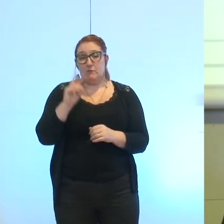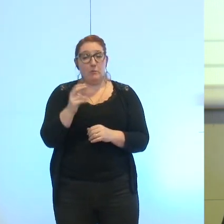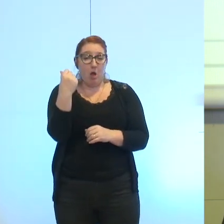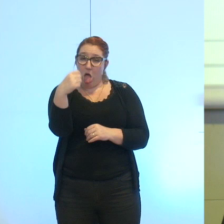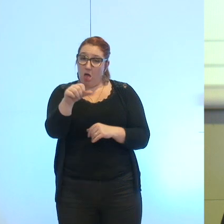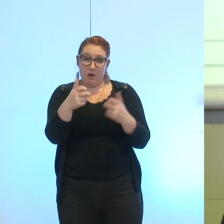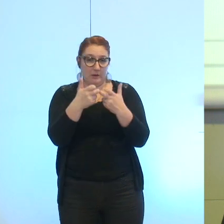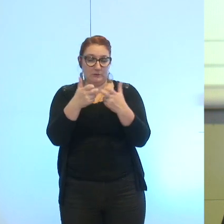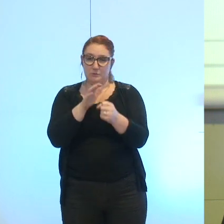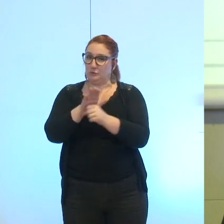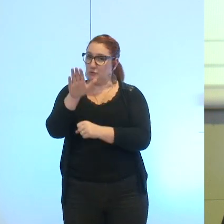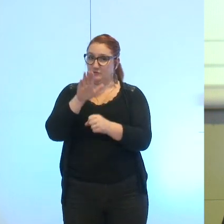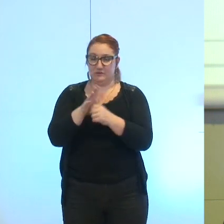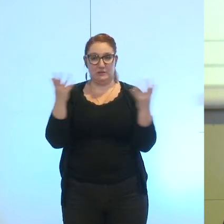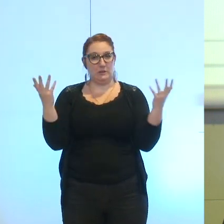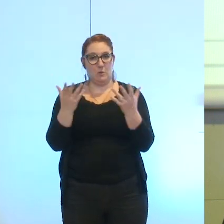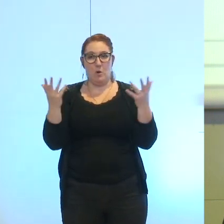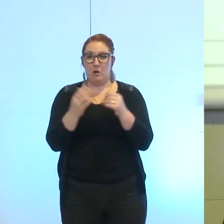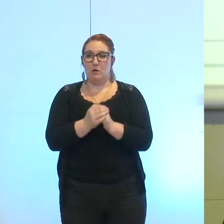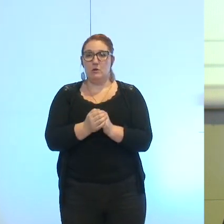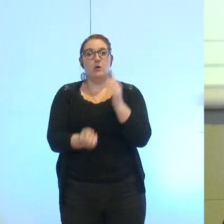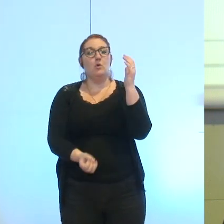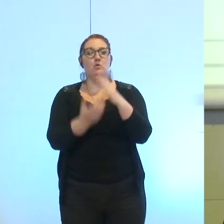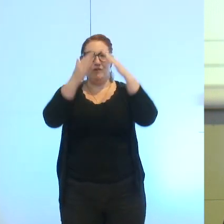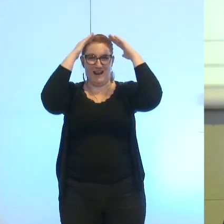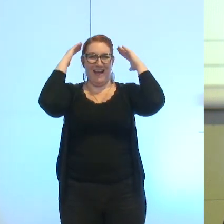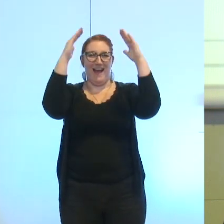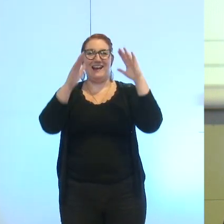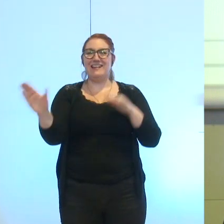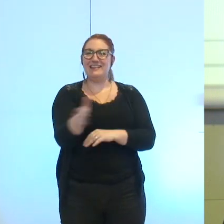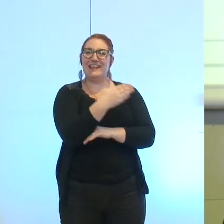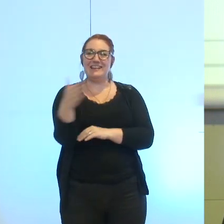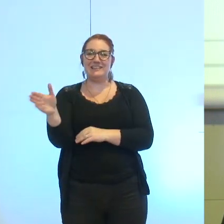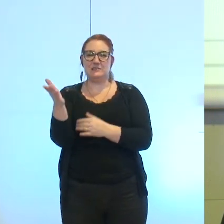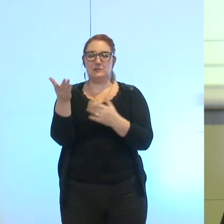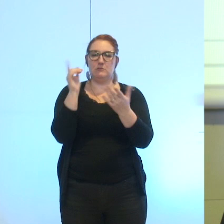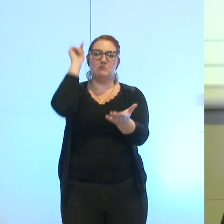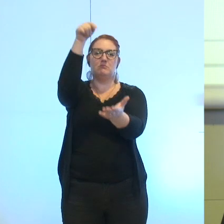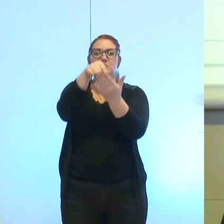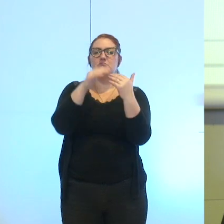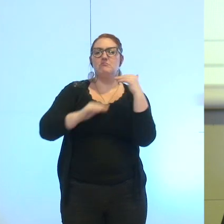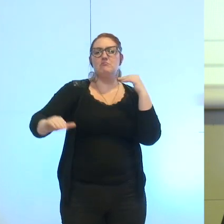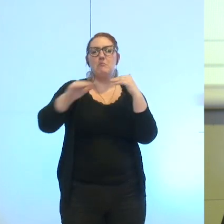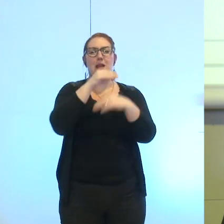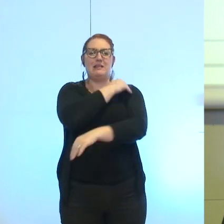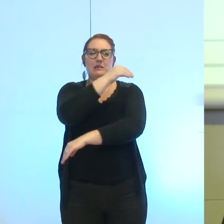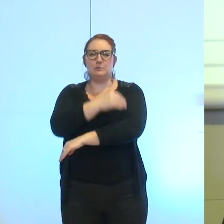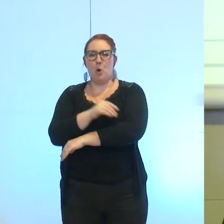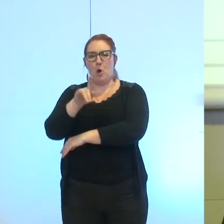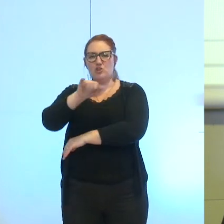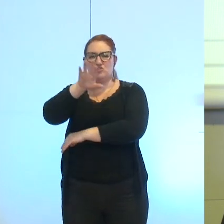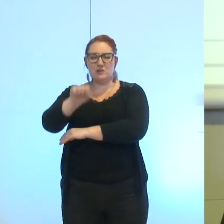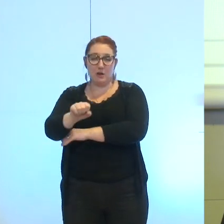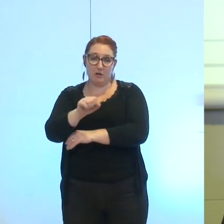exemple la nouvelle la nouvelle alle couverte de tennis de la Plaine des sport à un coût de près de 12 millions